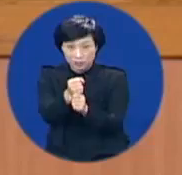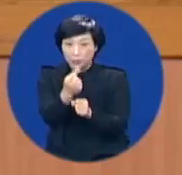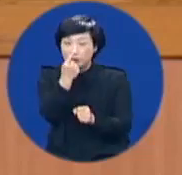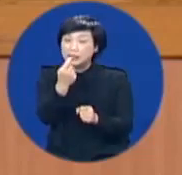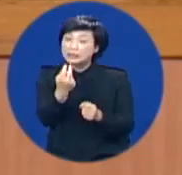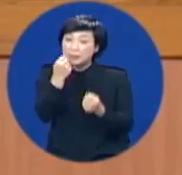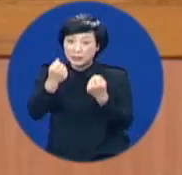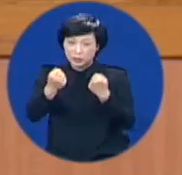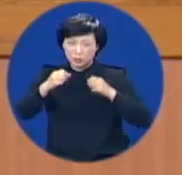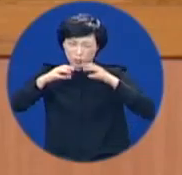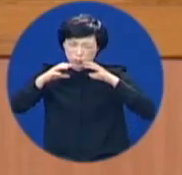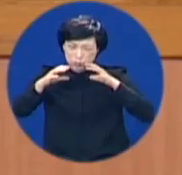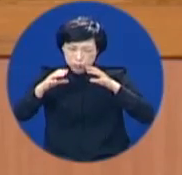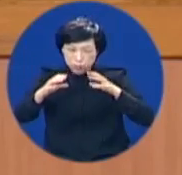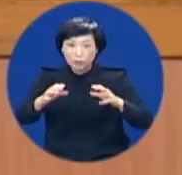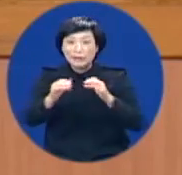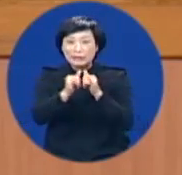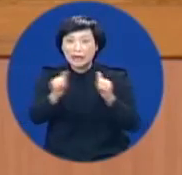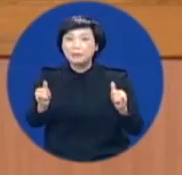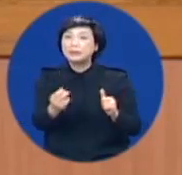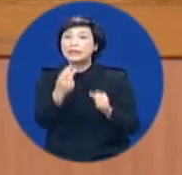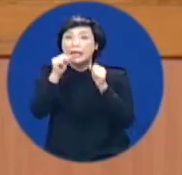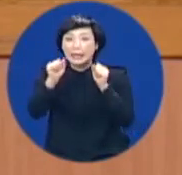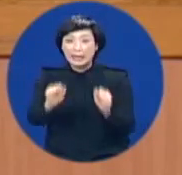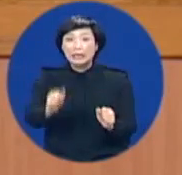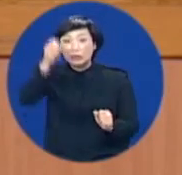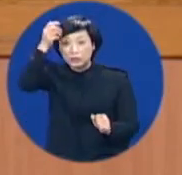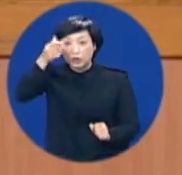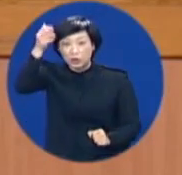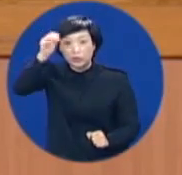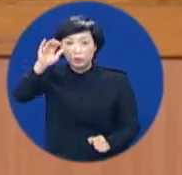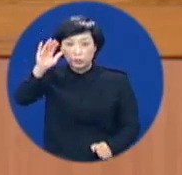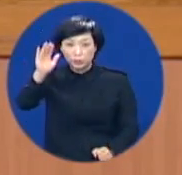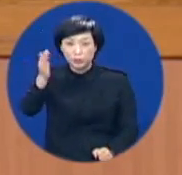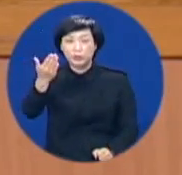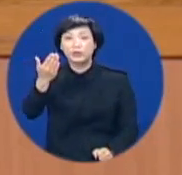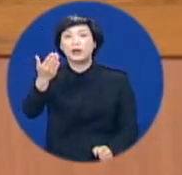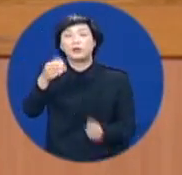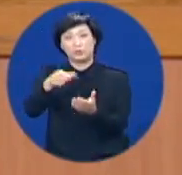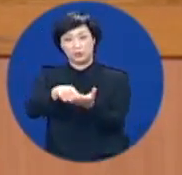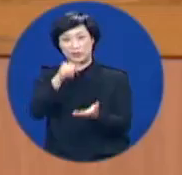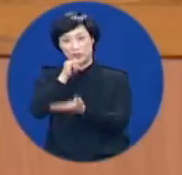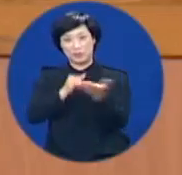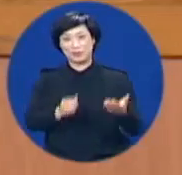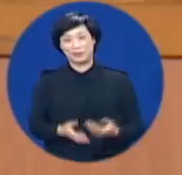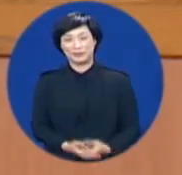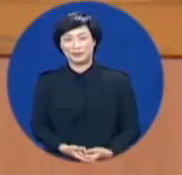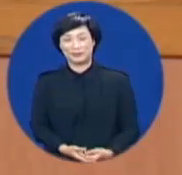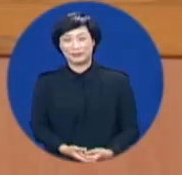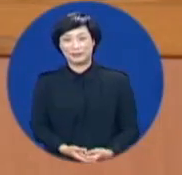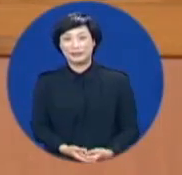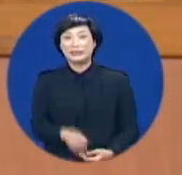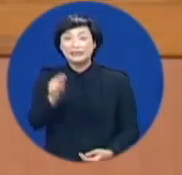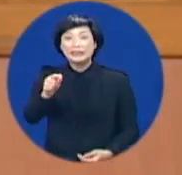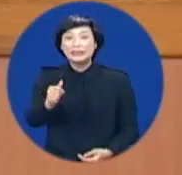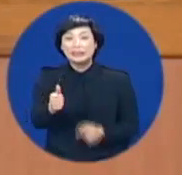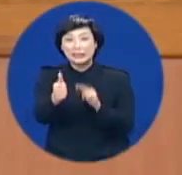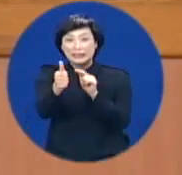코에 생기를 불어넣으니 생영이 된지라. 그래서 이 사람의